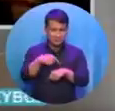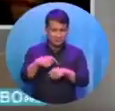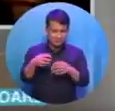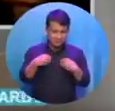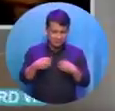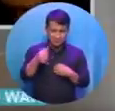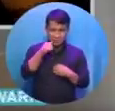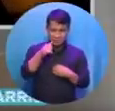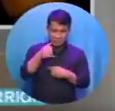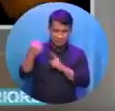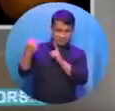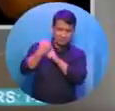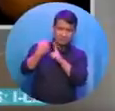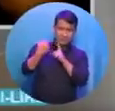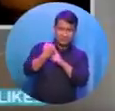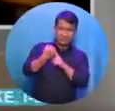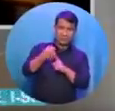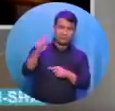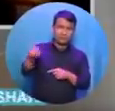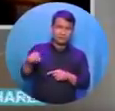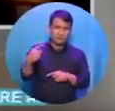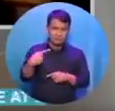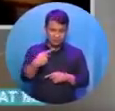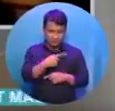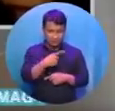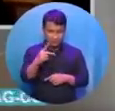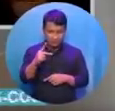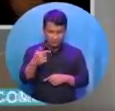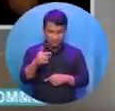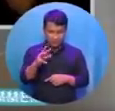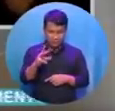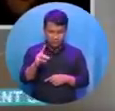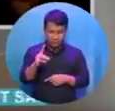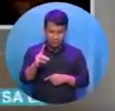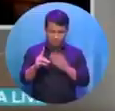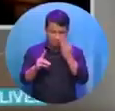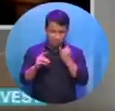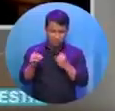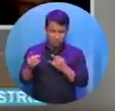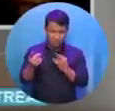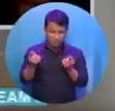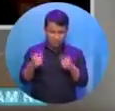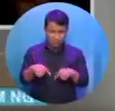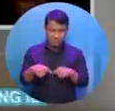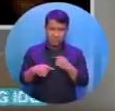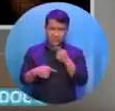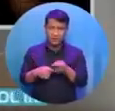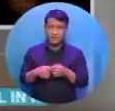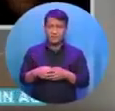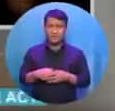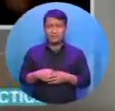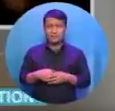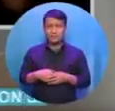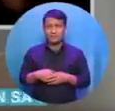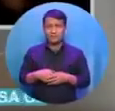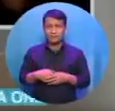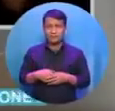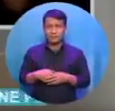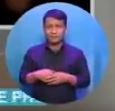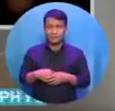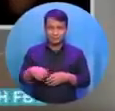kayo po ay nabugbog ni Kagawa, ni Tanod. Bakit? Ano po nangyari, sir? Nung ano kasi,